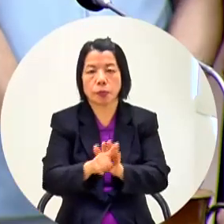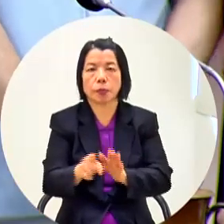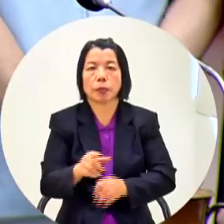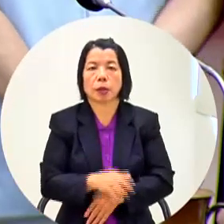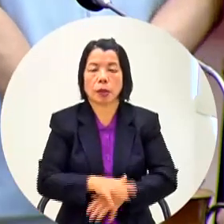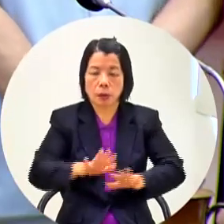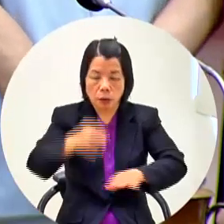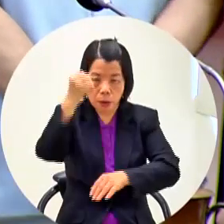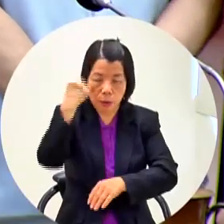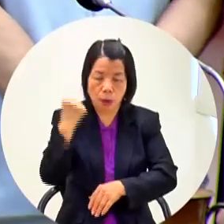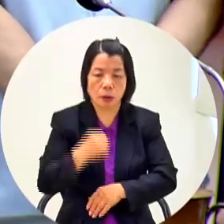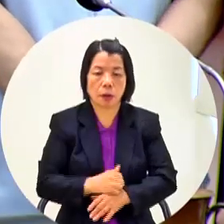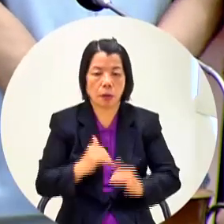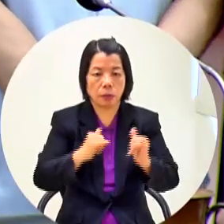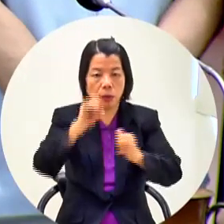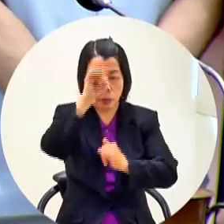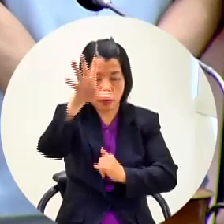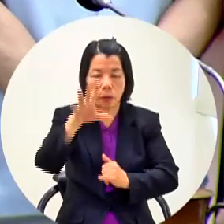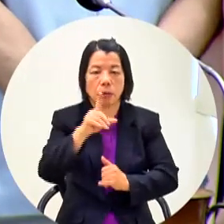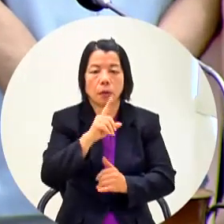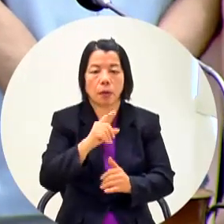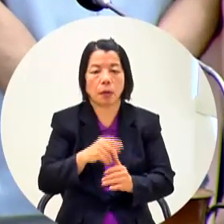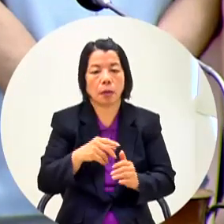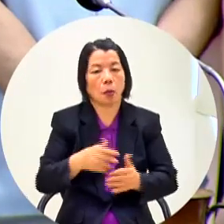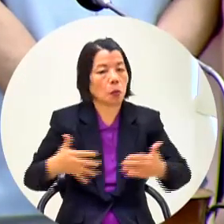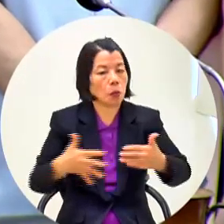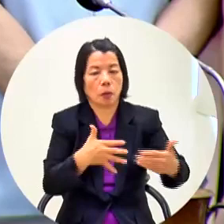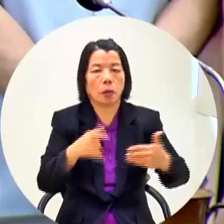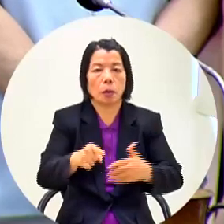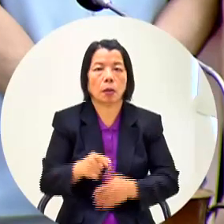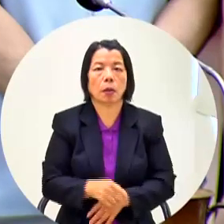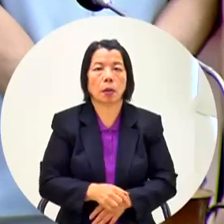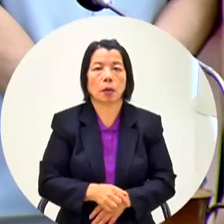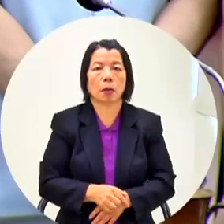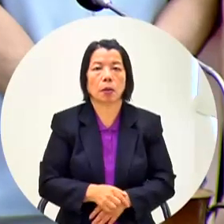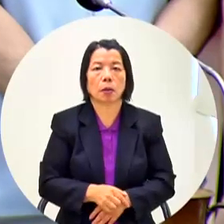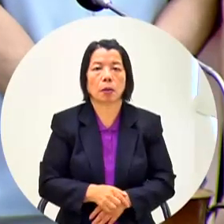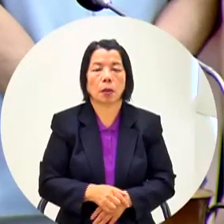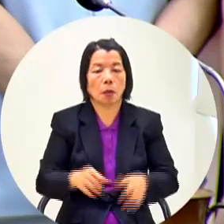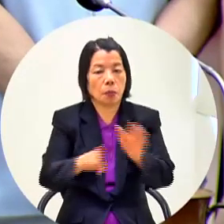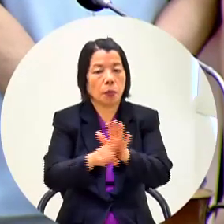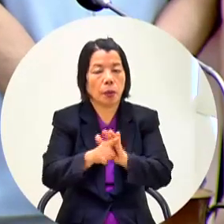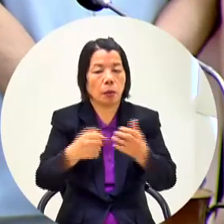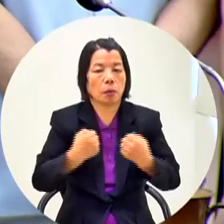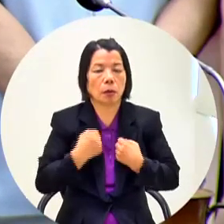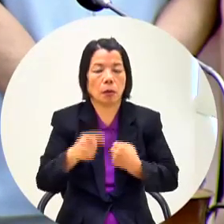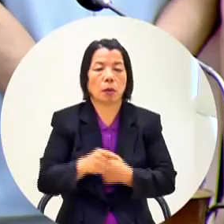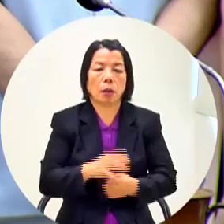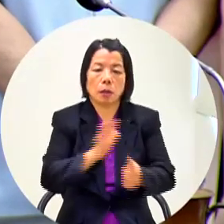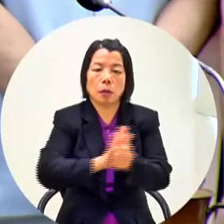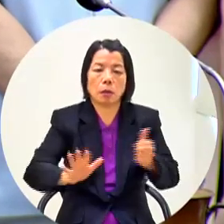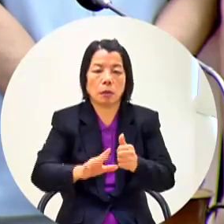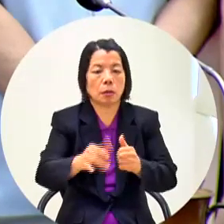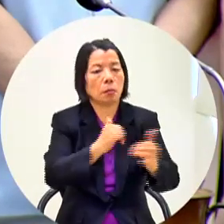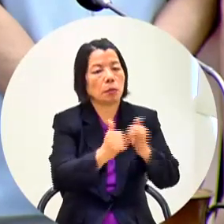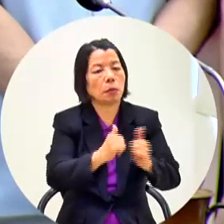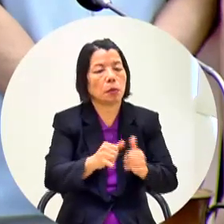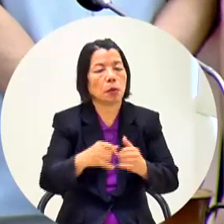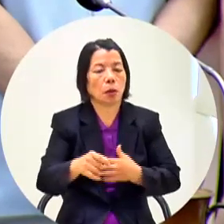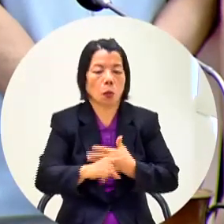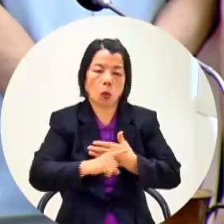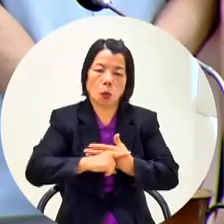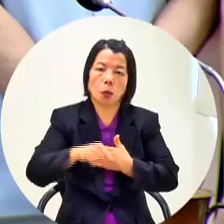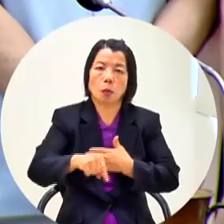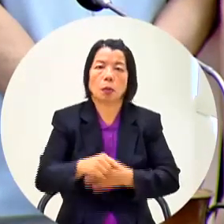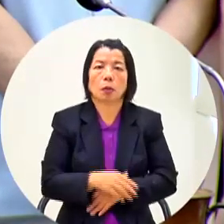天早上我民进党所说的兵推，它才真正造成市民的恐慌，其实这个是一